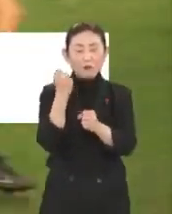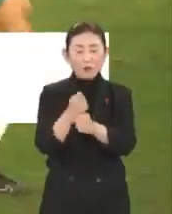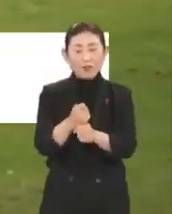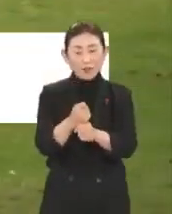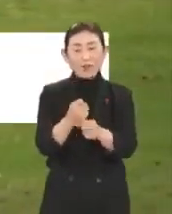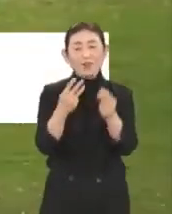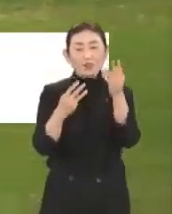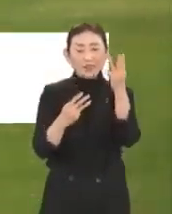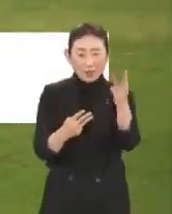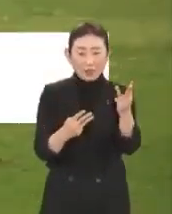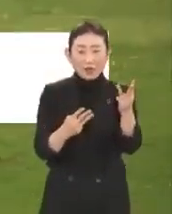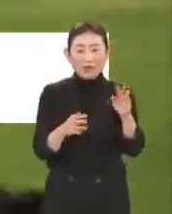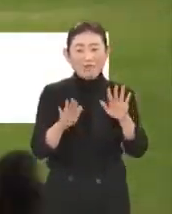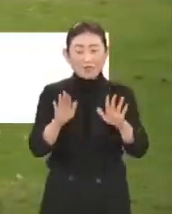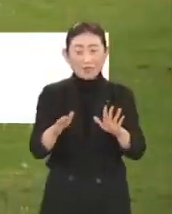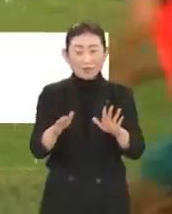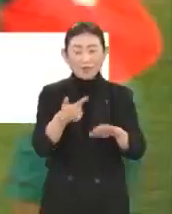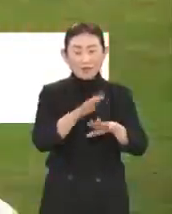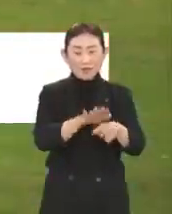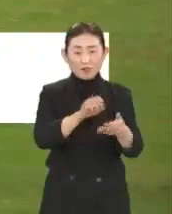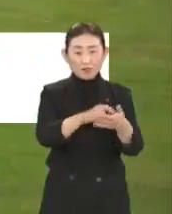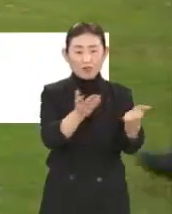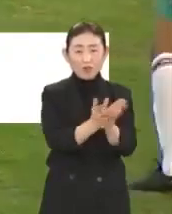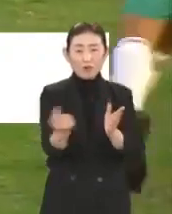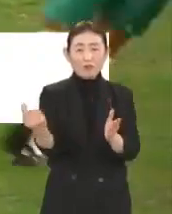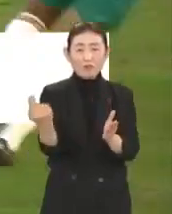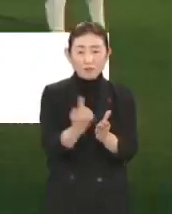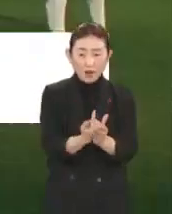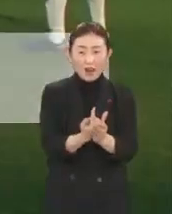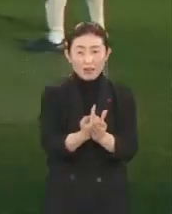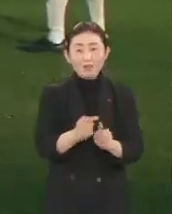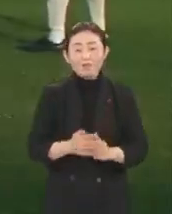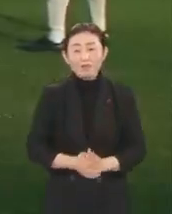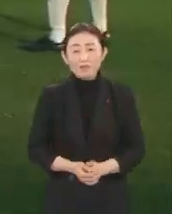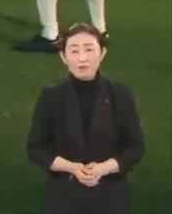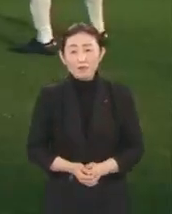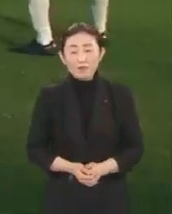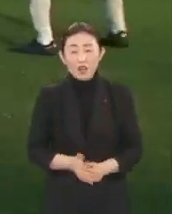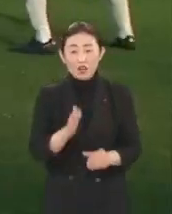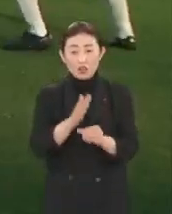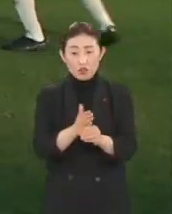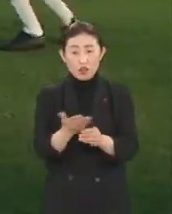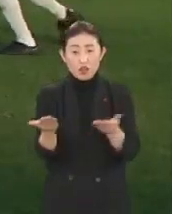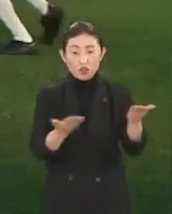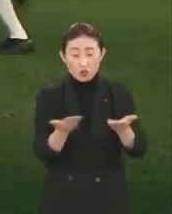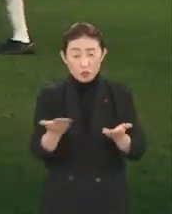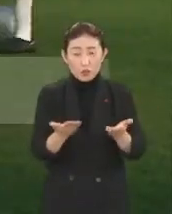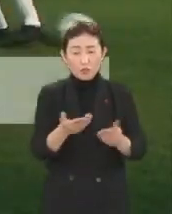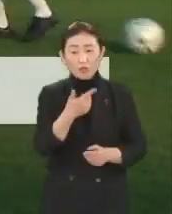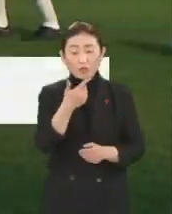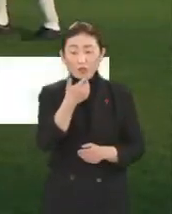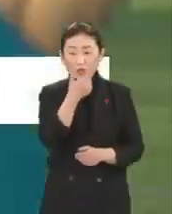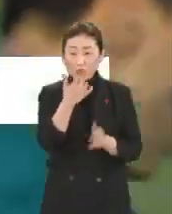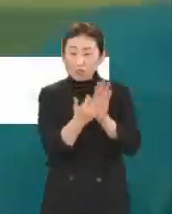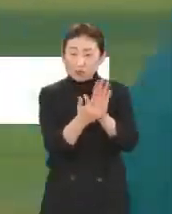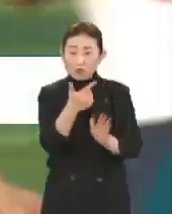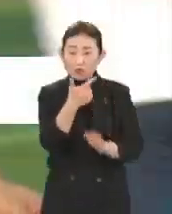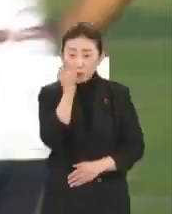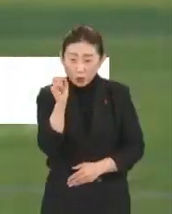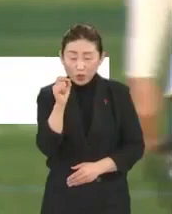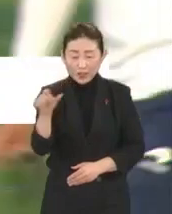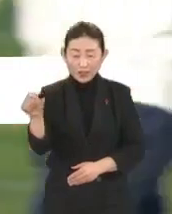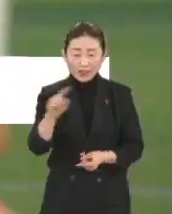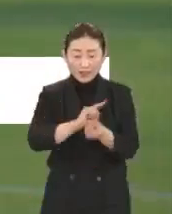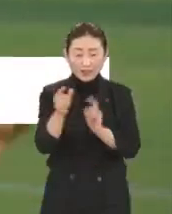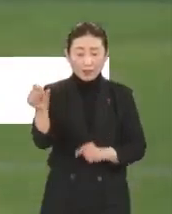못다한 인연을 이제 맺고자 선택하게 되었습니다 중앙수비의 빈자리는 울산에서 데려온 u20 월드컵